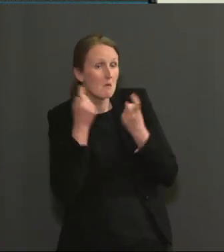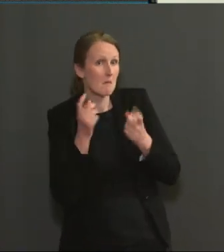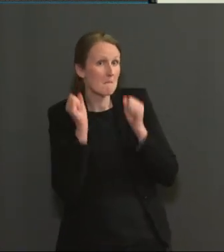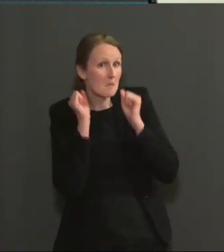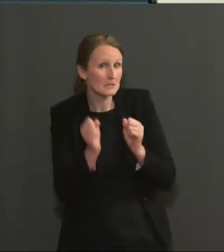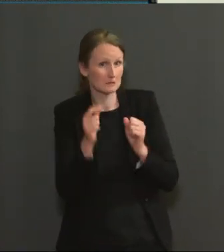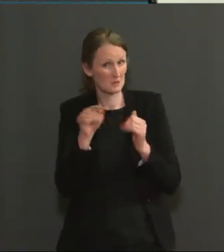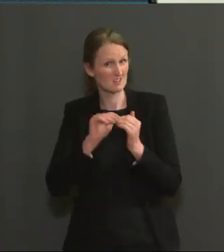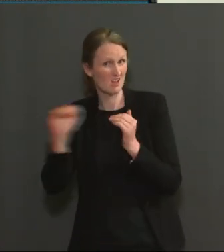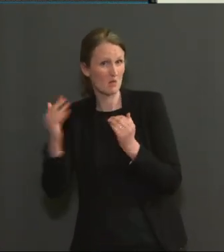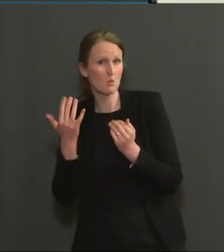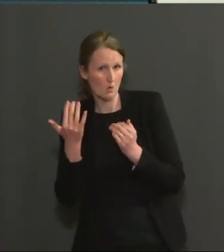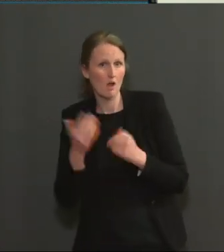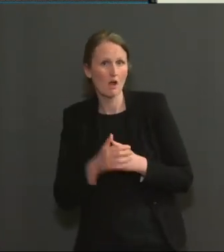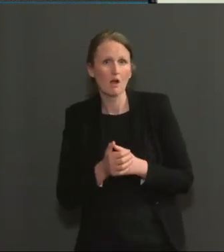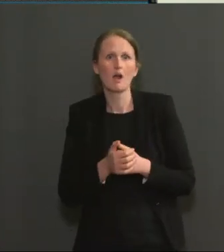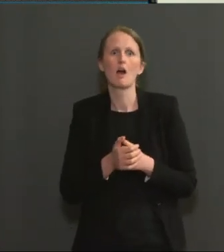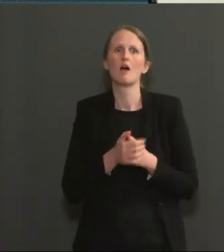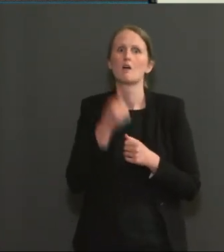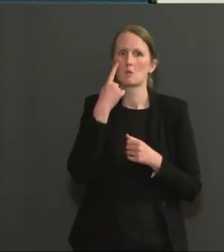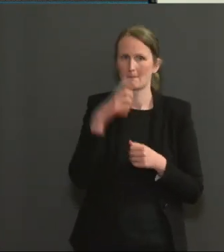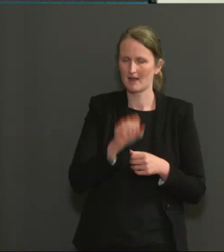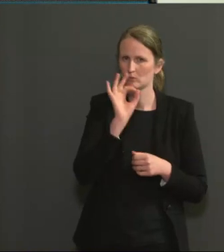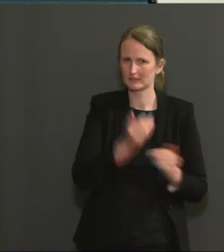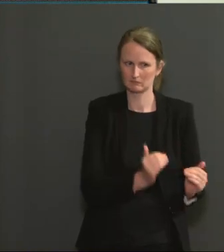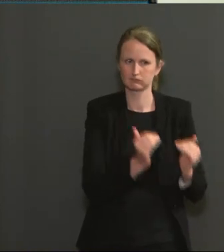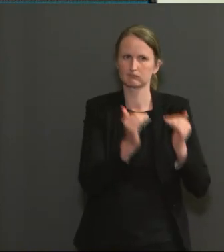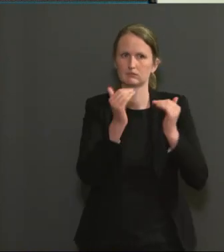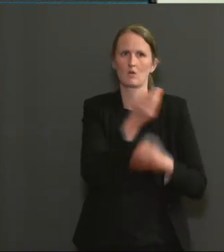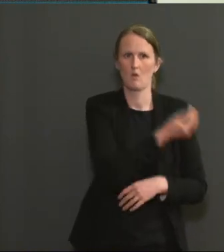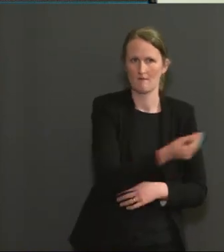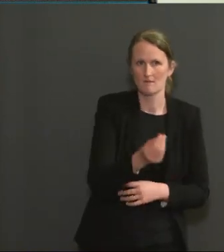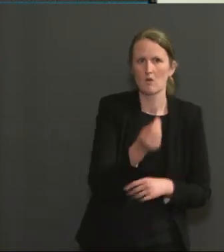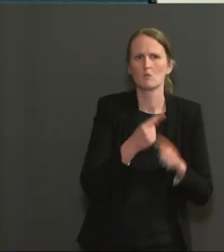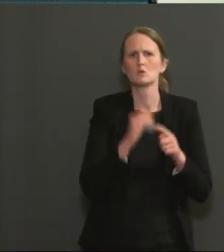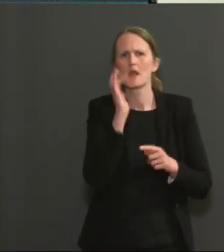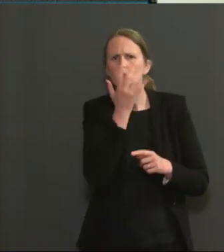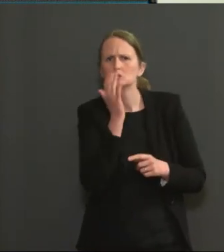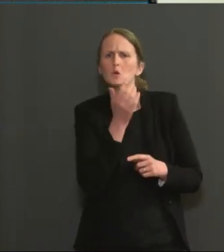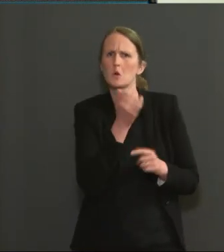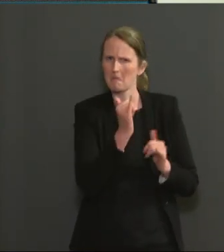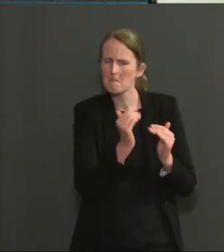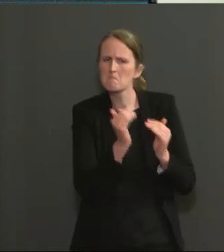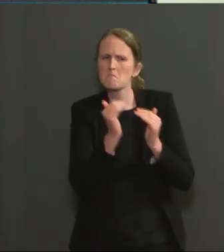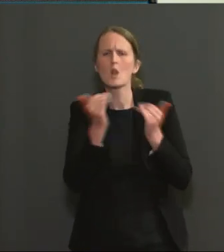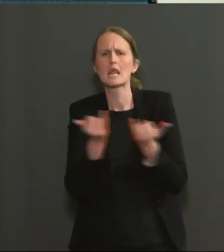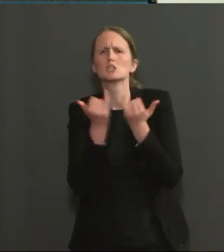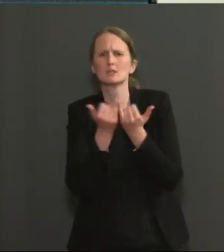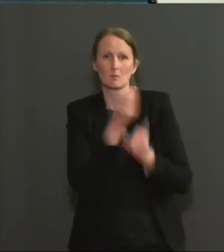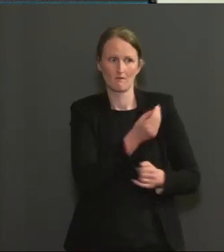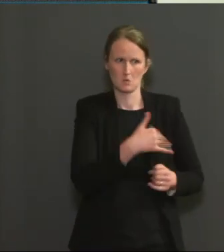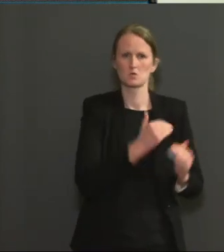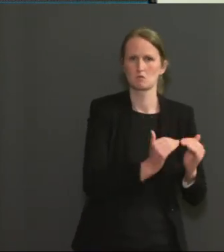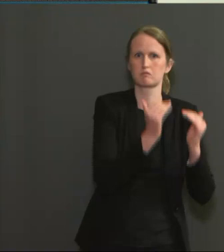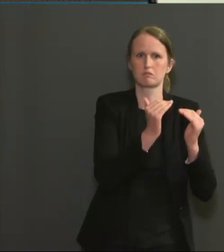enfants et de manière plus modérée chez les adolescents ceci est probablement effectivement une conséquence de la